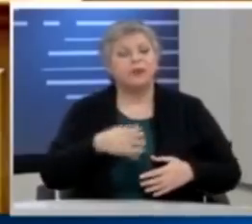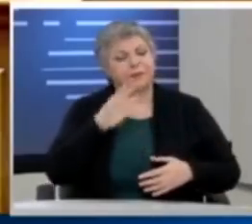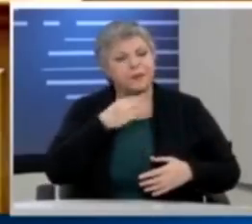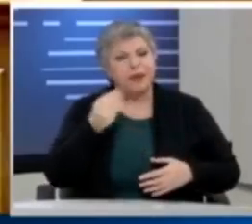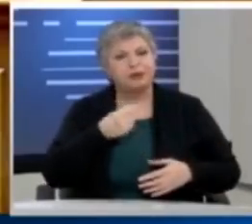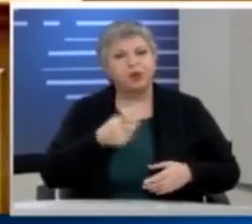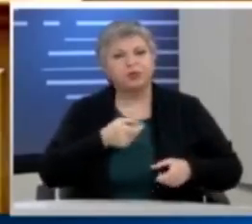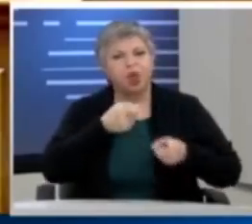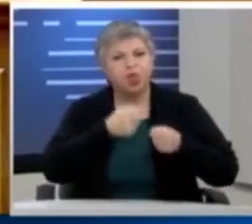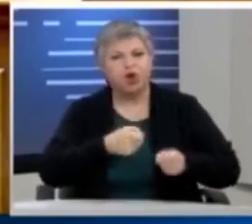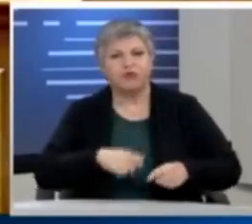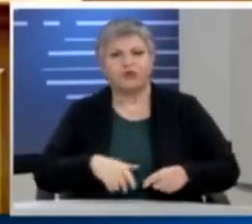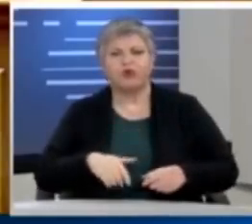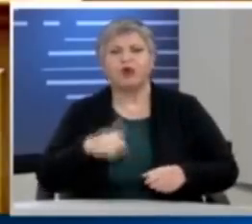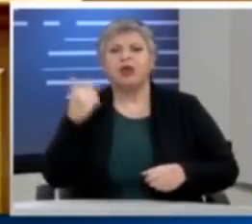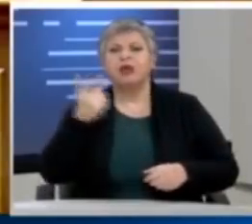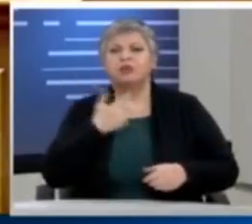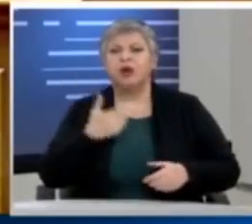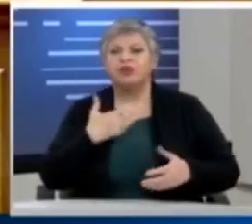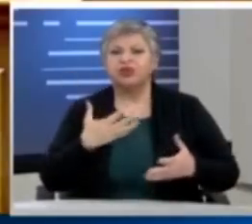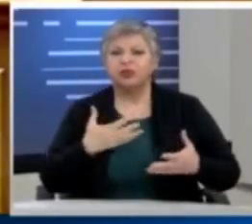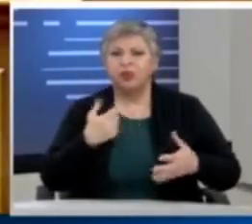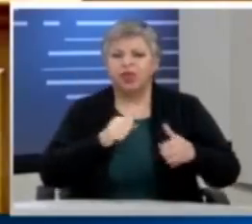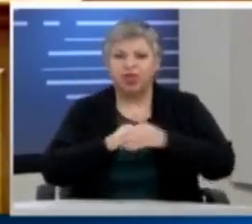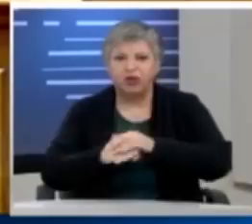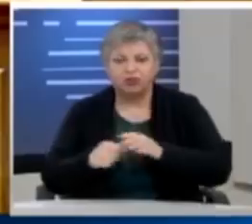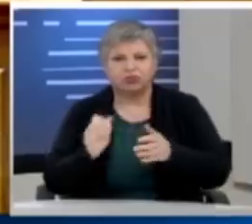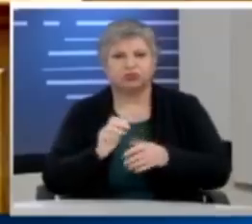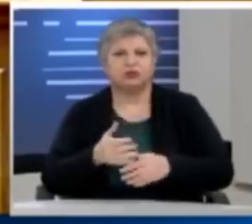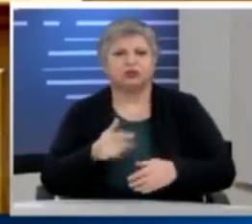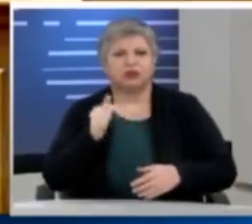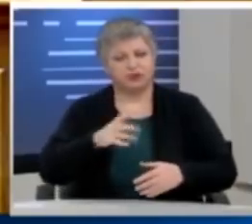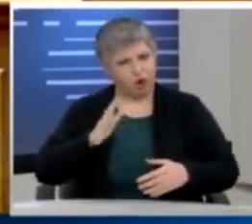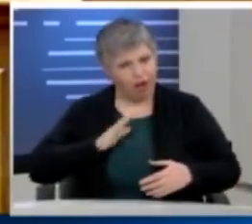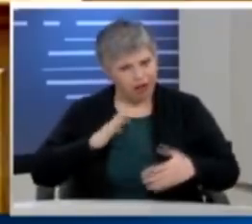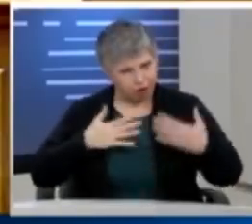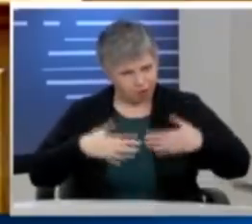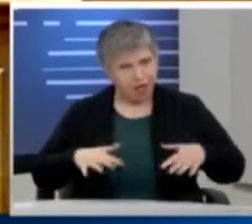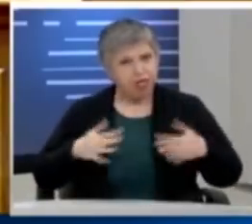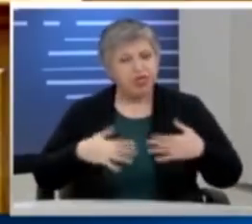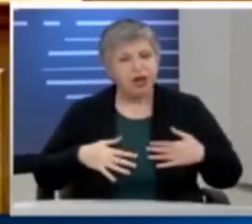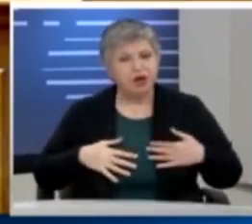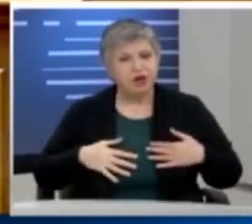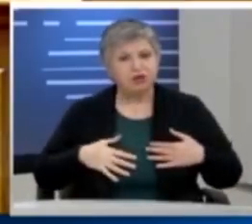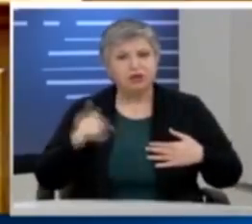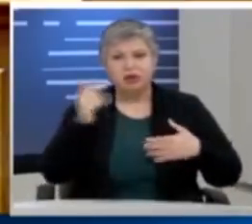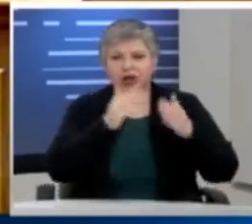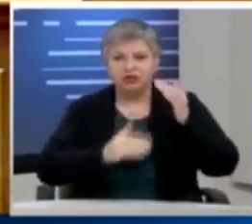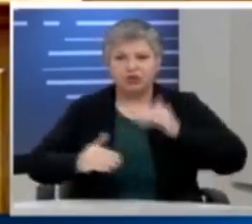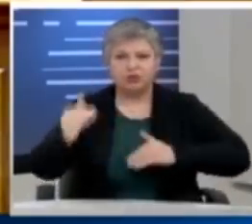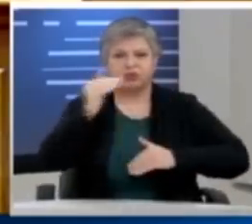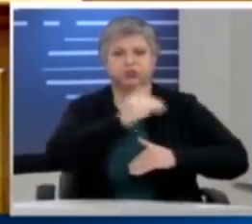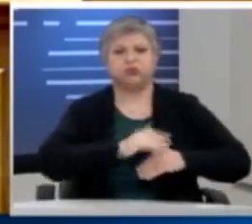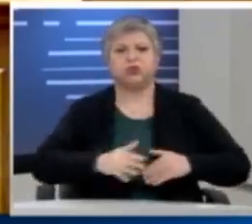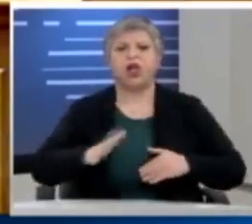τις χώρες, ποτέ δεν είναι πραγματική επιλογή των λαών, αλλά είναι της άρχουσας τάξης, της αστικής